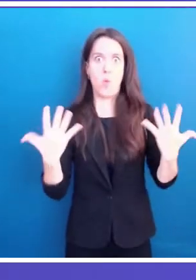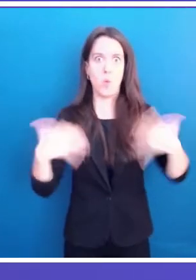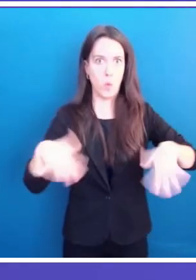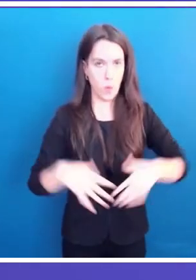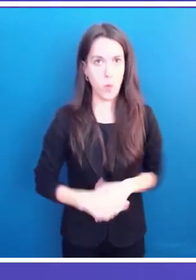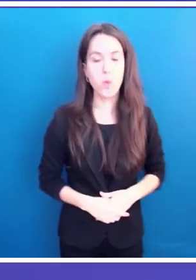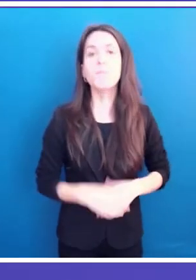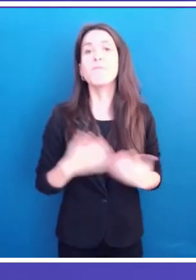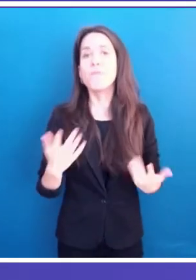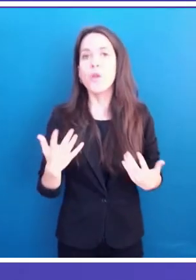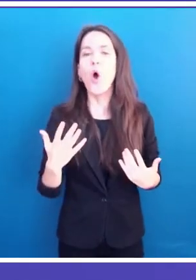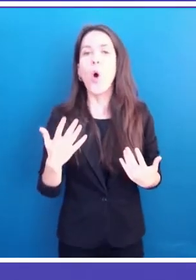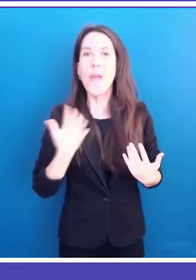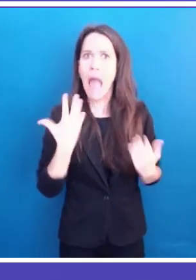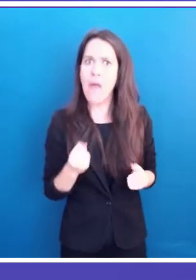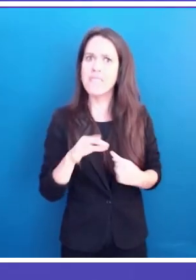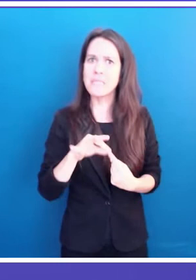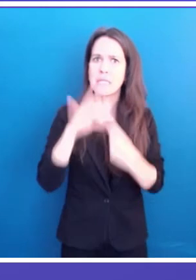اعتماد إجراءات كبرى